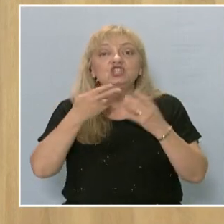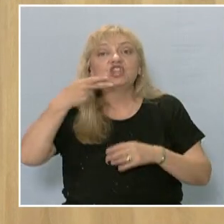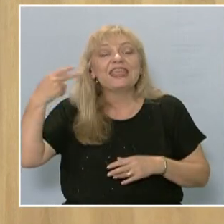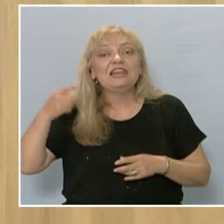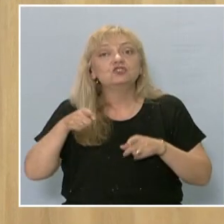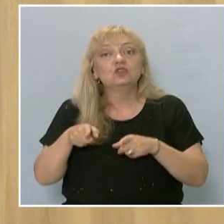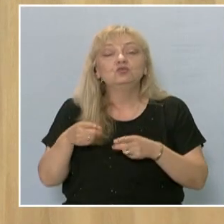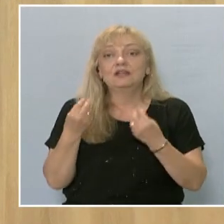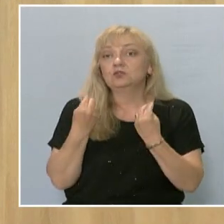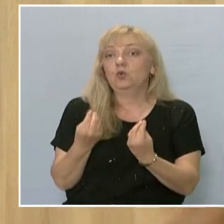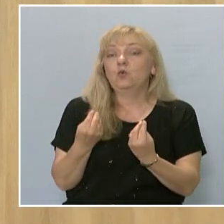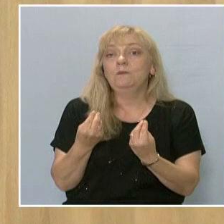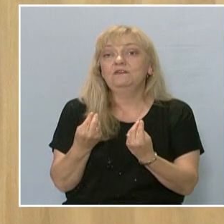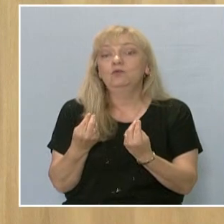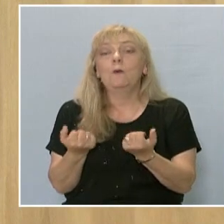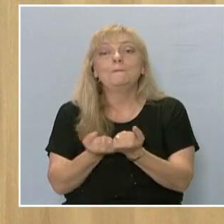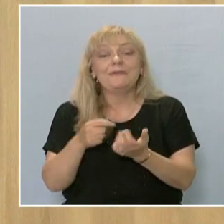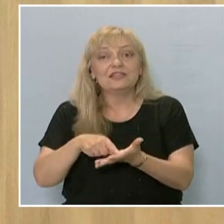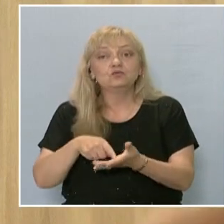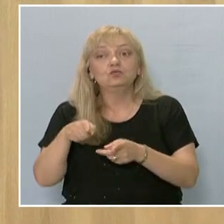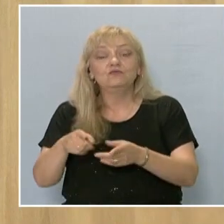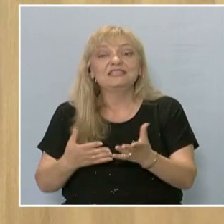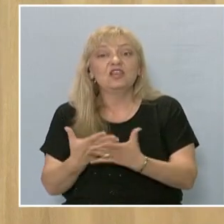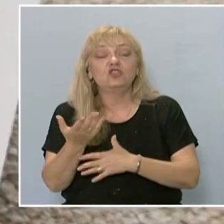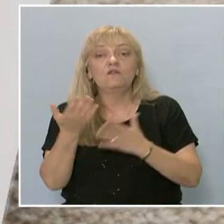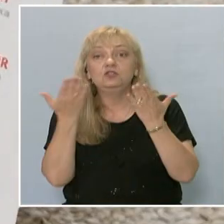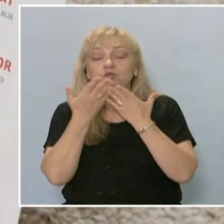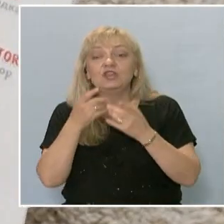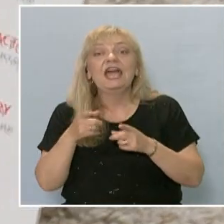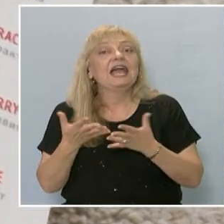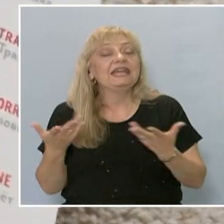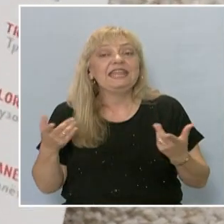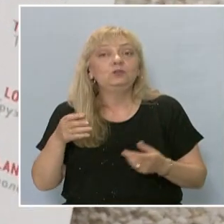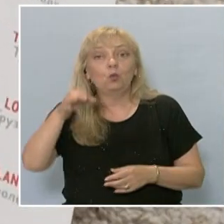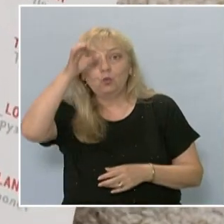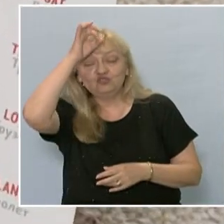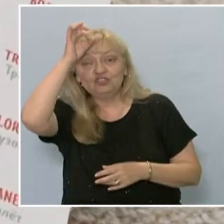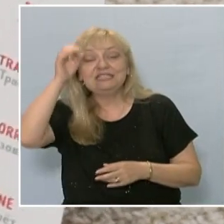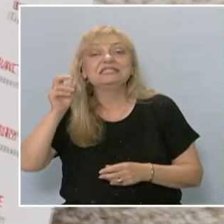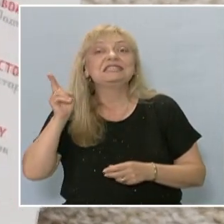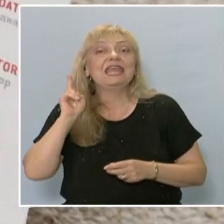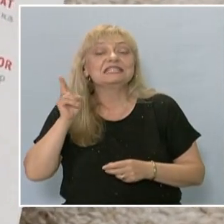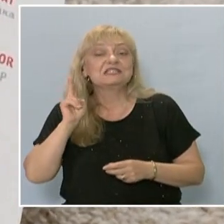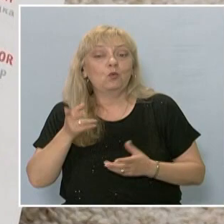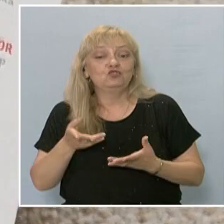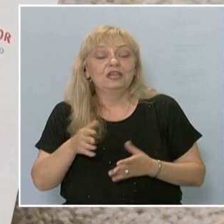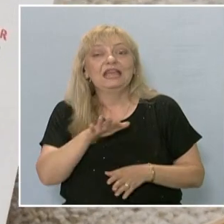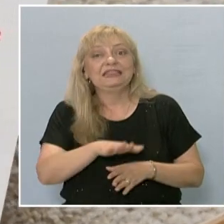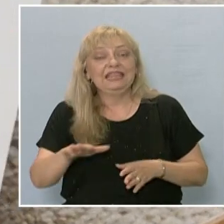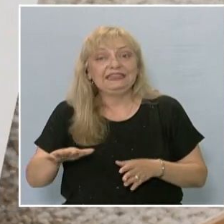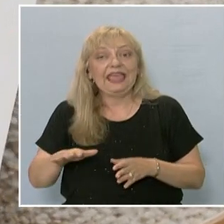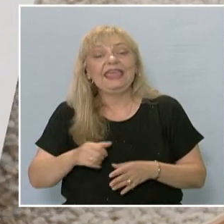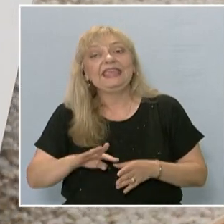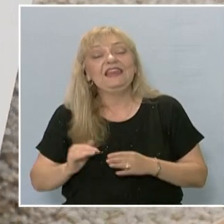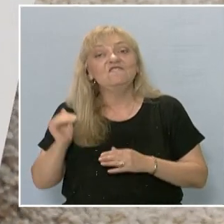където може да са новите училища където обаче учениците са учителите разбира се дете или възрастен този който преподава